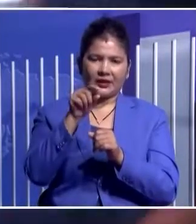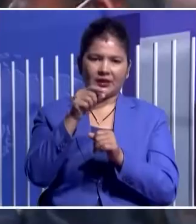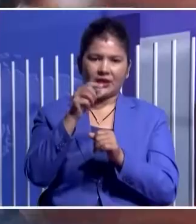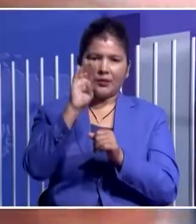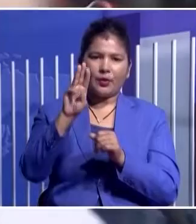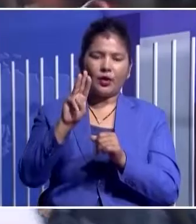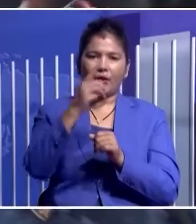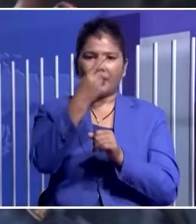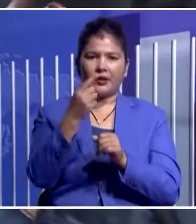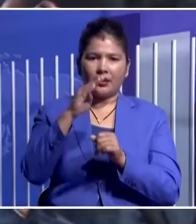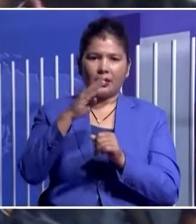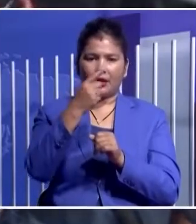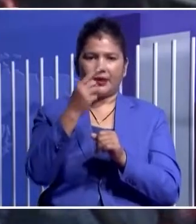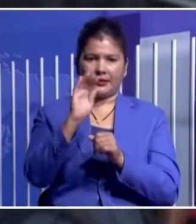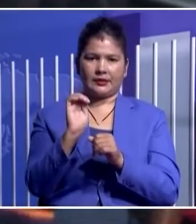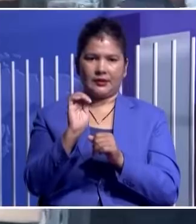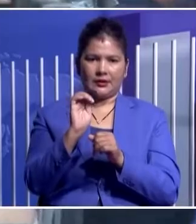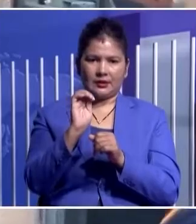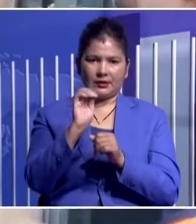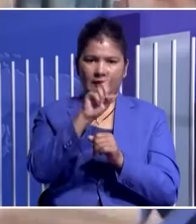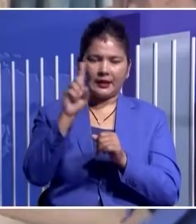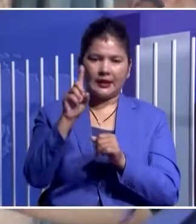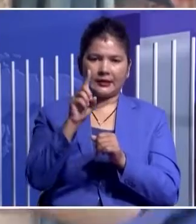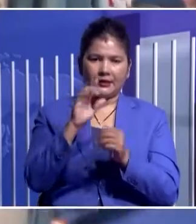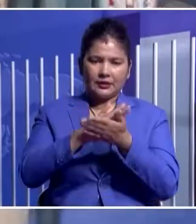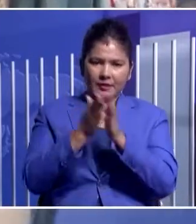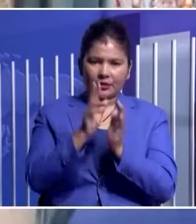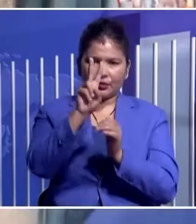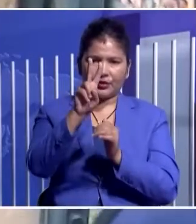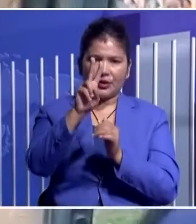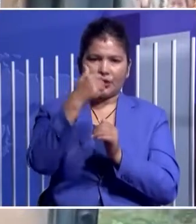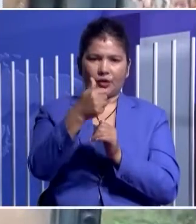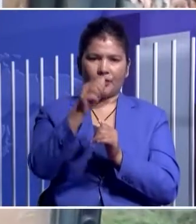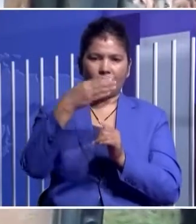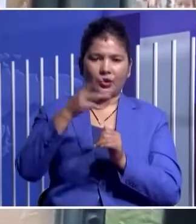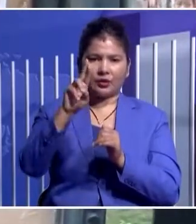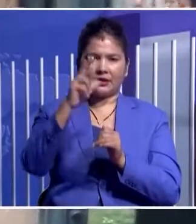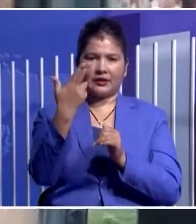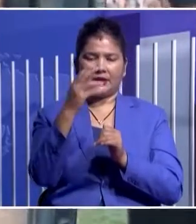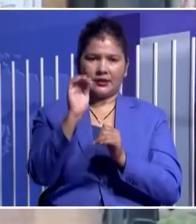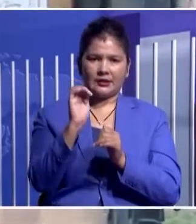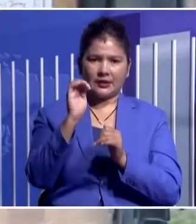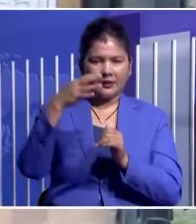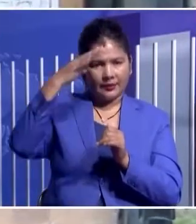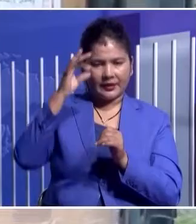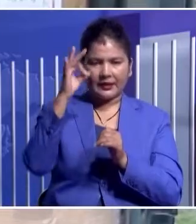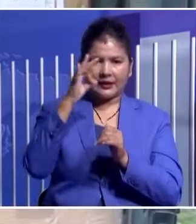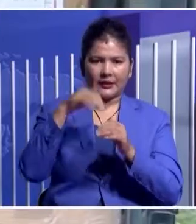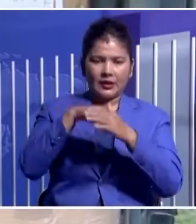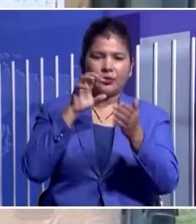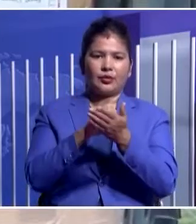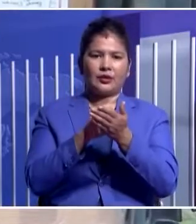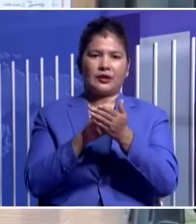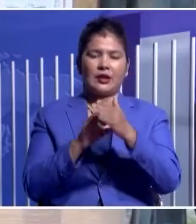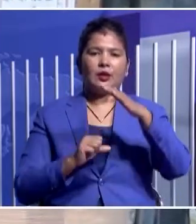महेश भण्डारी र दशरथचन्द नगरपालिका 11 बैतडीका 26 हरीश भण्डारी रहेको इलाका प्रहरी कार्यालय बुटवलका प्रहरी